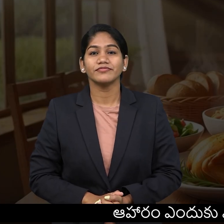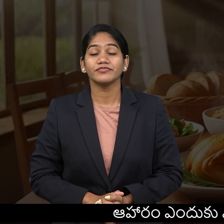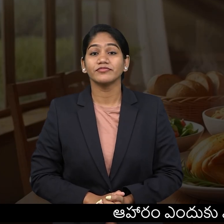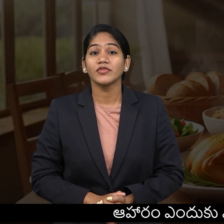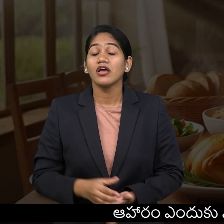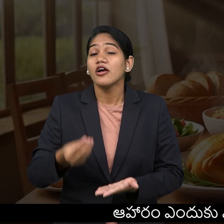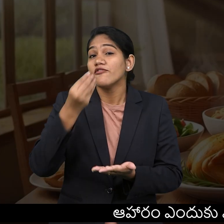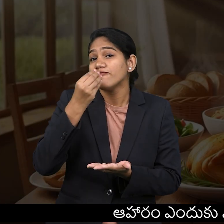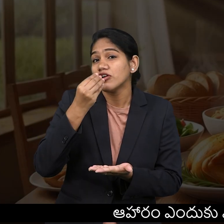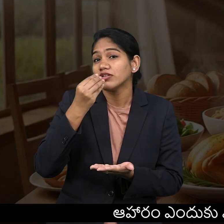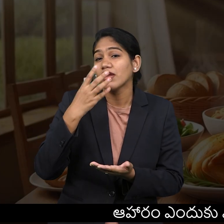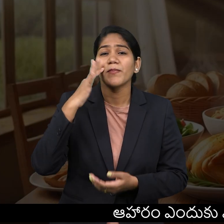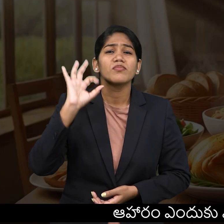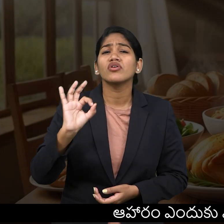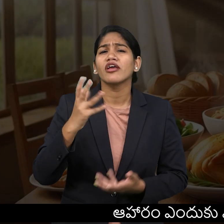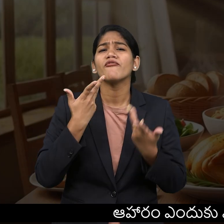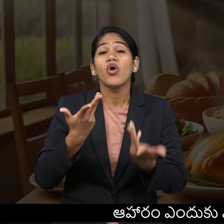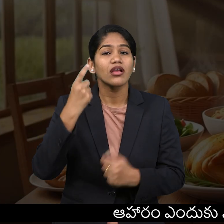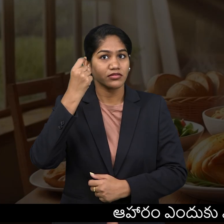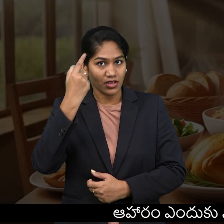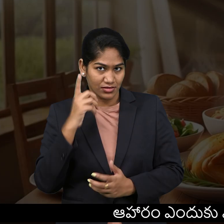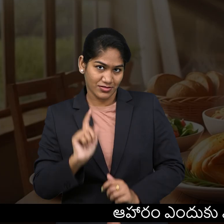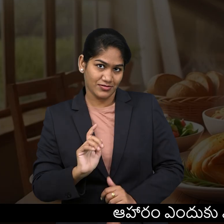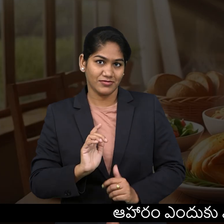ఆహారం ఎందుకు ముఖ్యమో అర్థం చేసుకుంటారు.